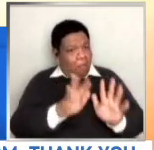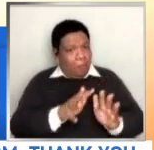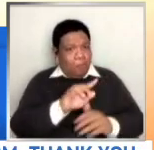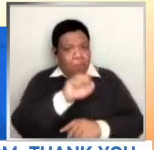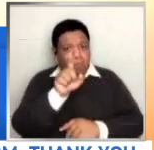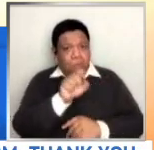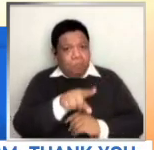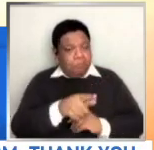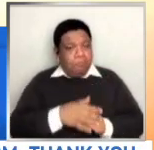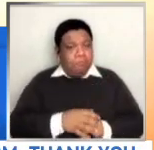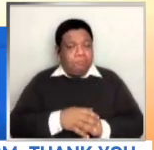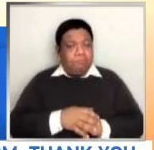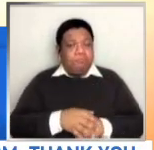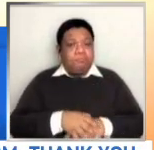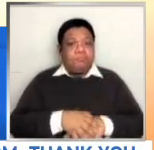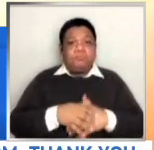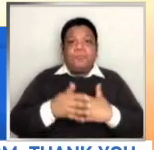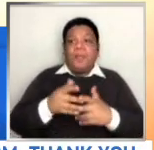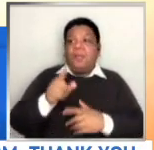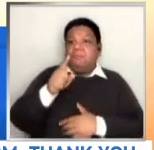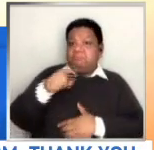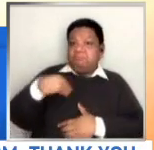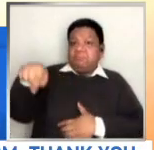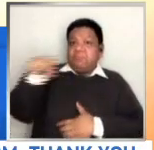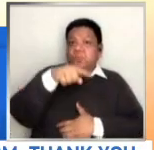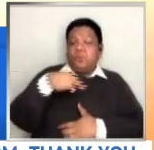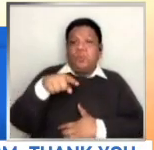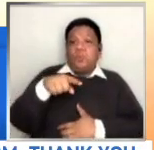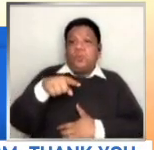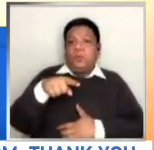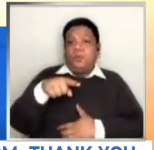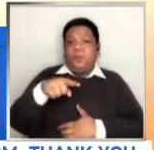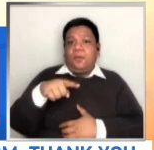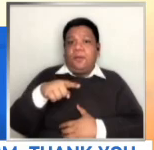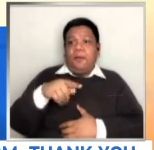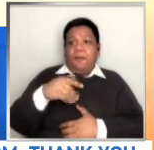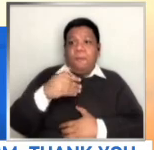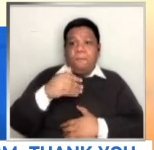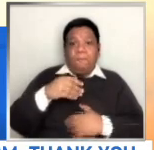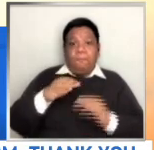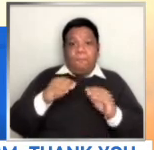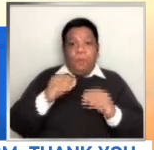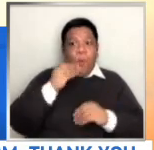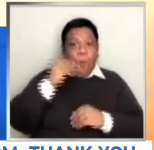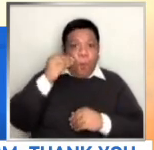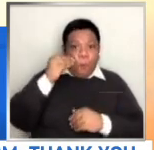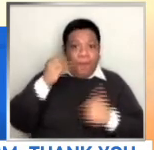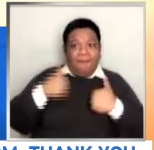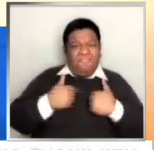mga naman, yung mga residences na may sariling kwarto,